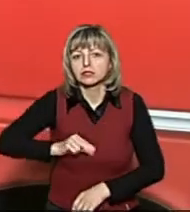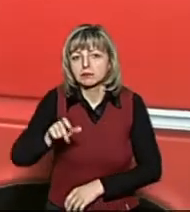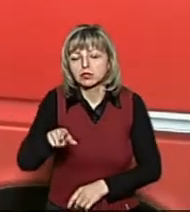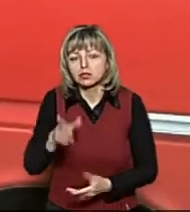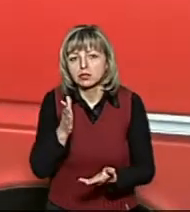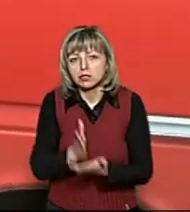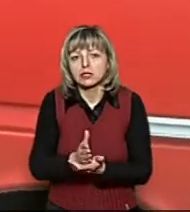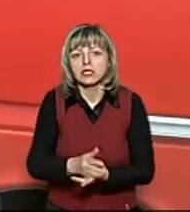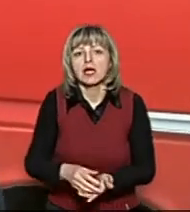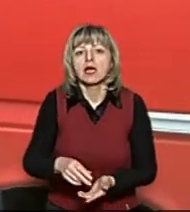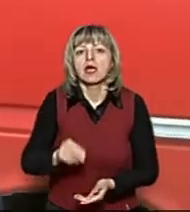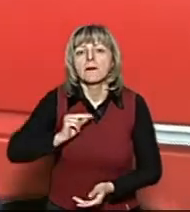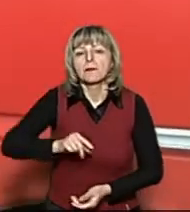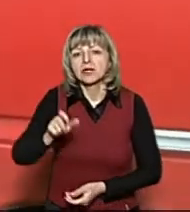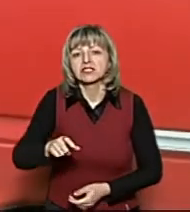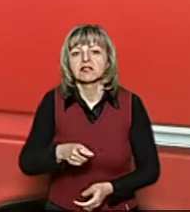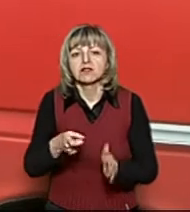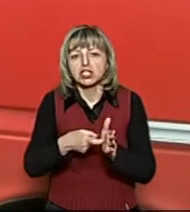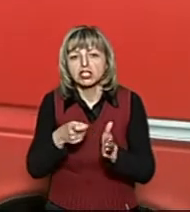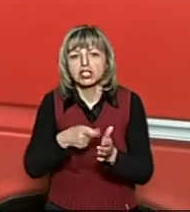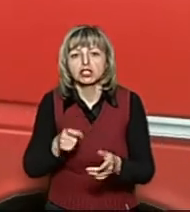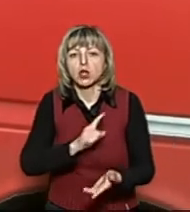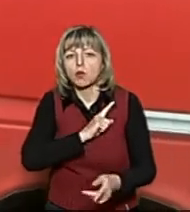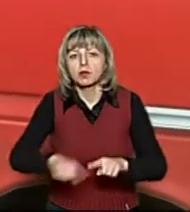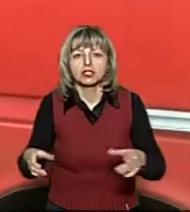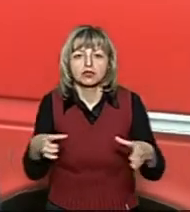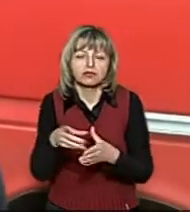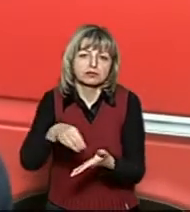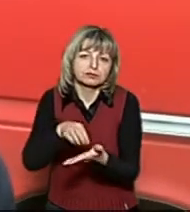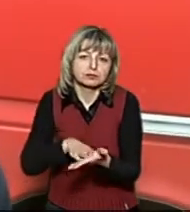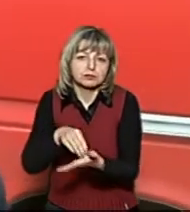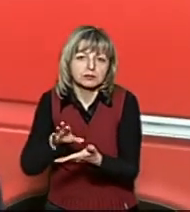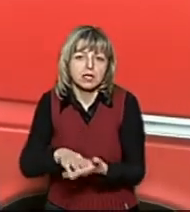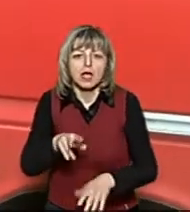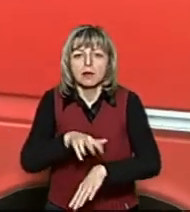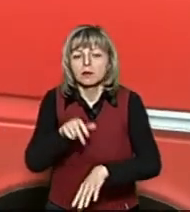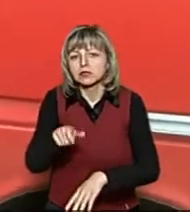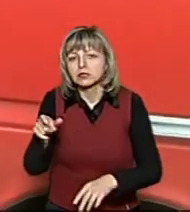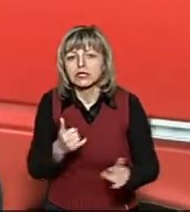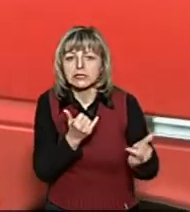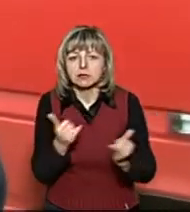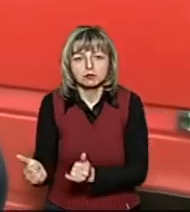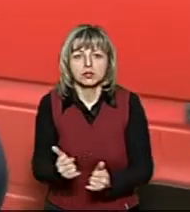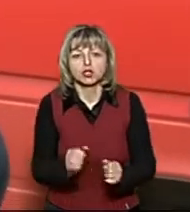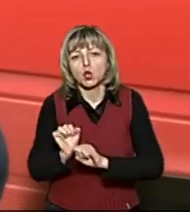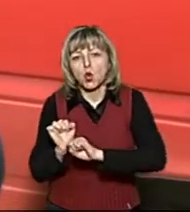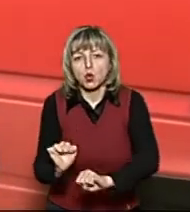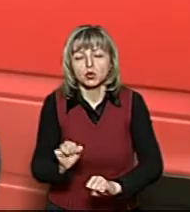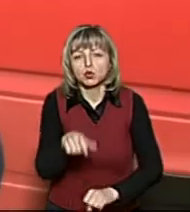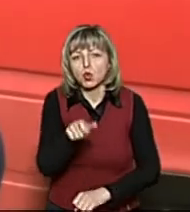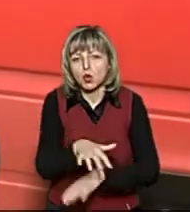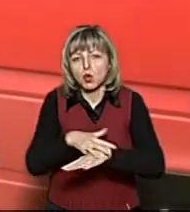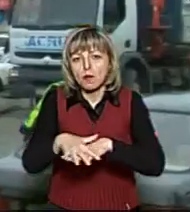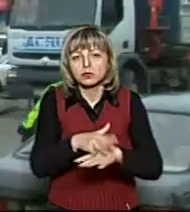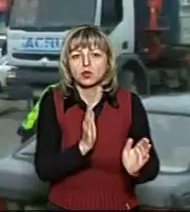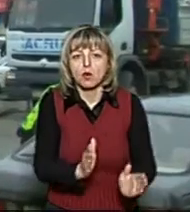представники слідчої оперативної групи, котрі документують всі факти, котрі відбулися. Ми, як працівники патрульної поліції, забезпечуємо охорону громадського порядку і безпеку дорожнього руху